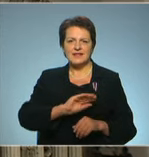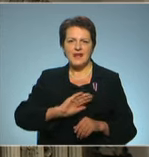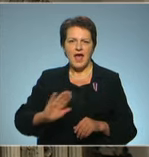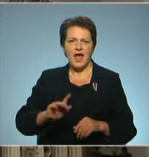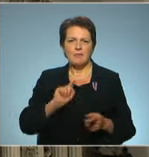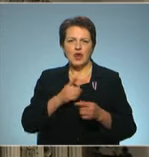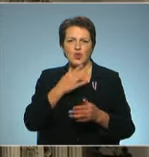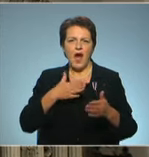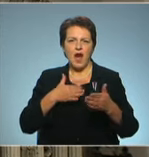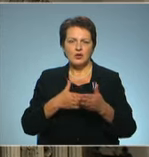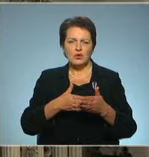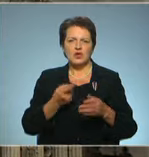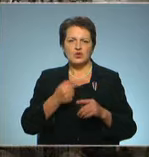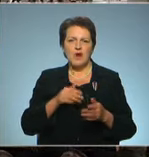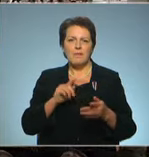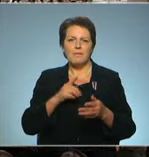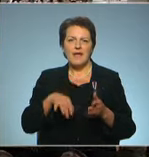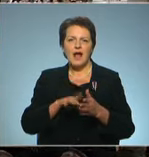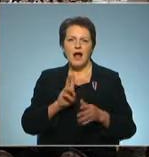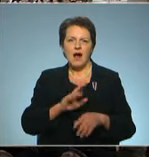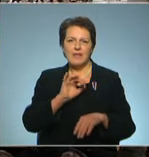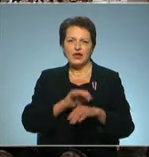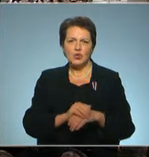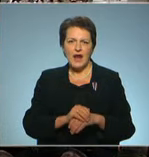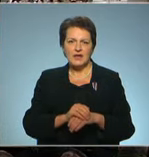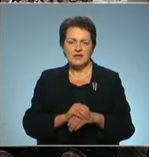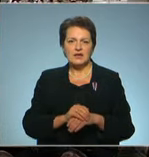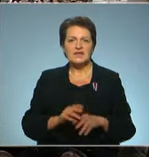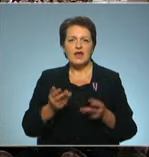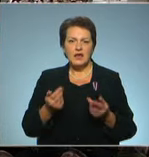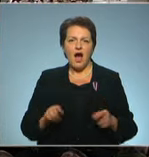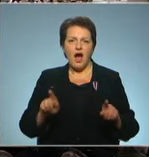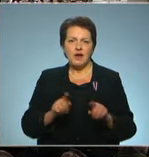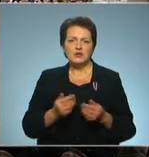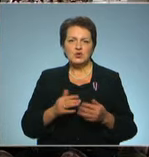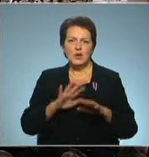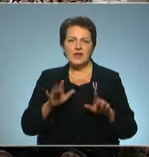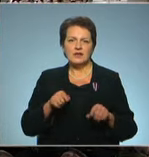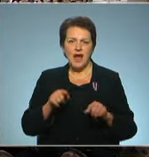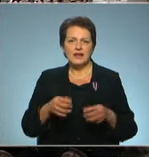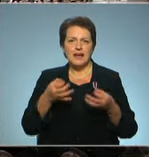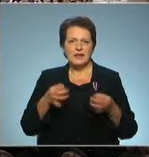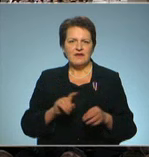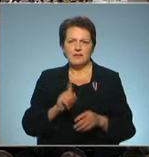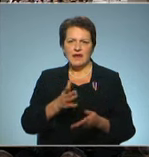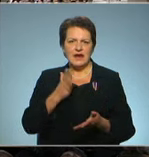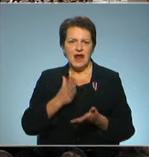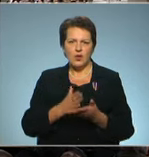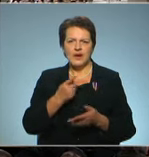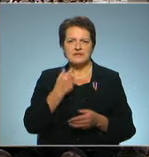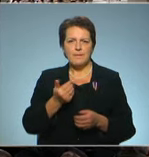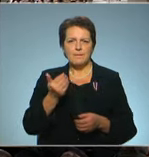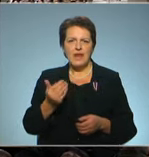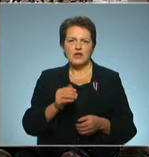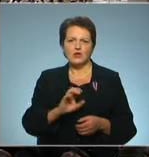atdurties un pie kā pieturēties. Jā, šodien arī tāda brīvība ir nenoliedzami piederoša